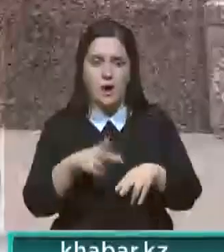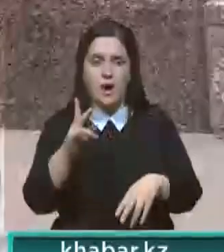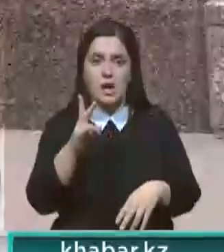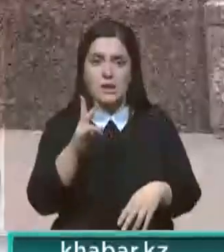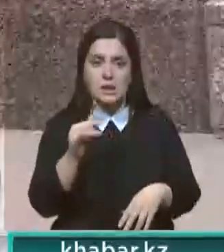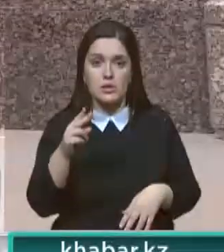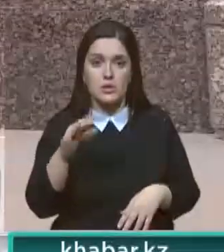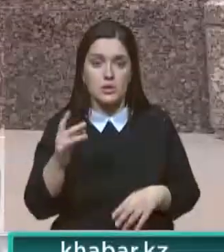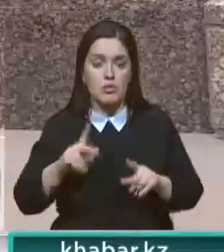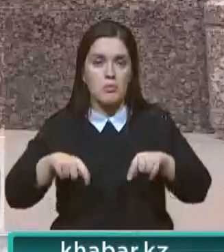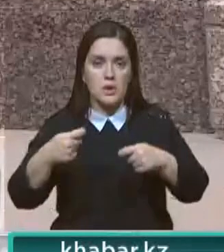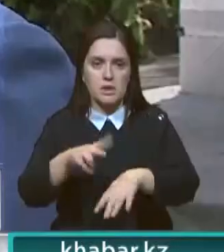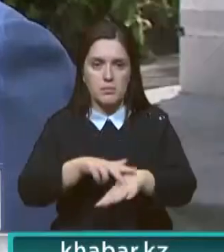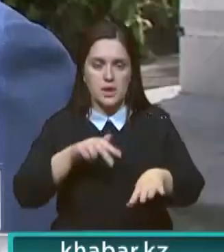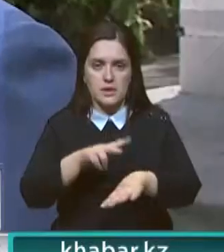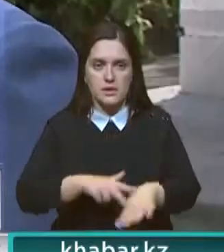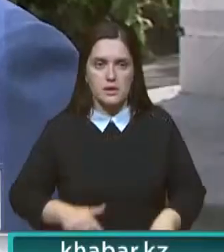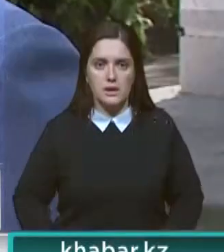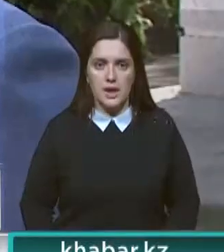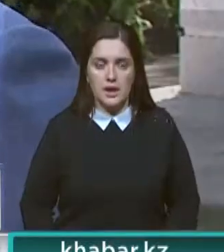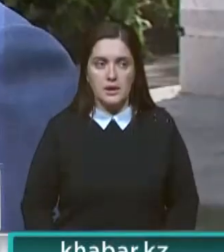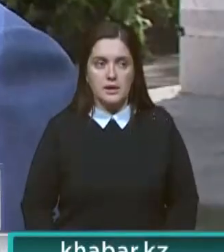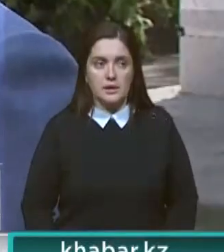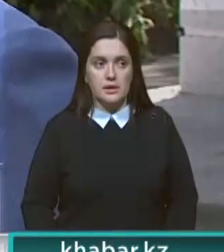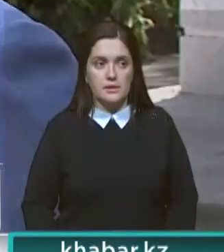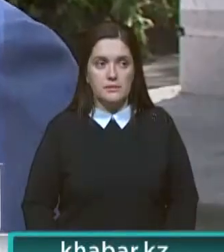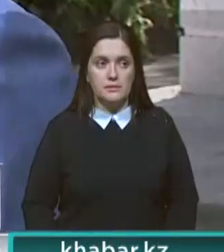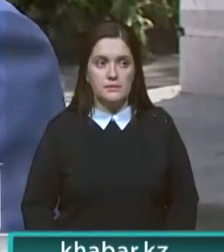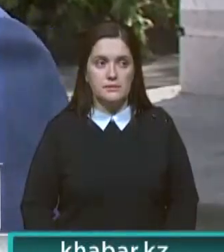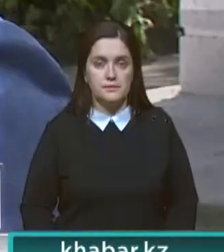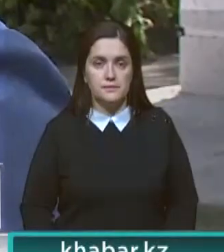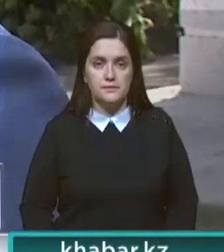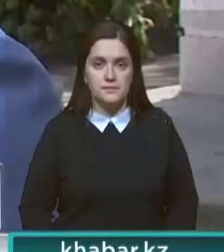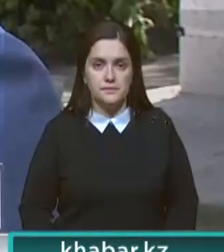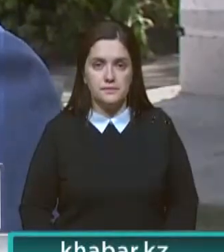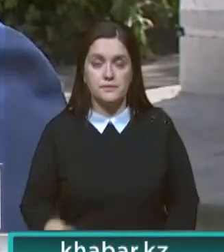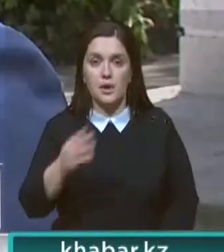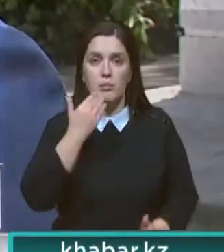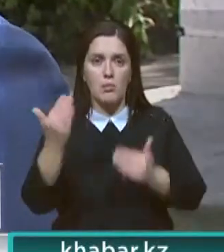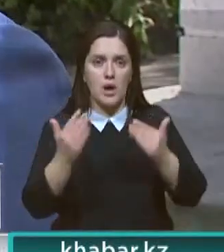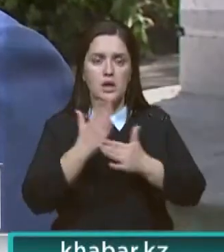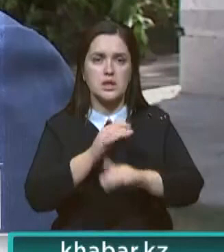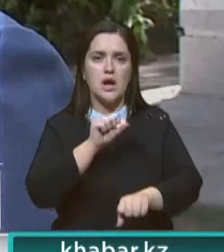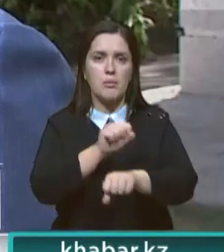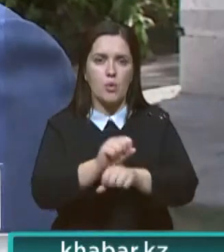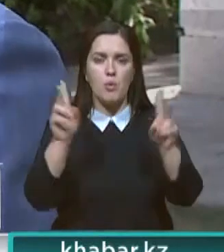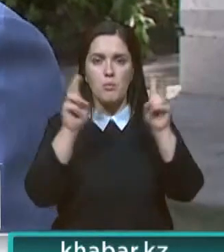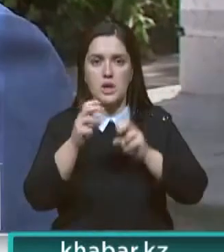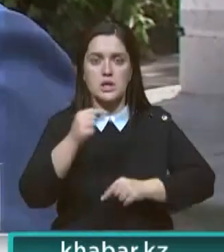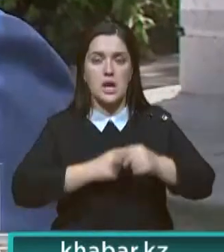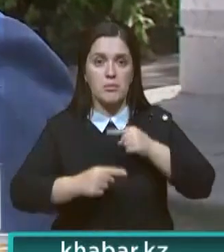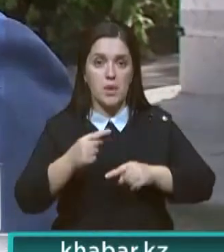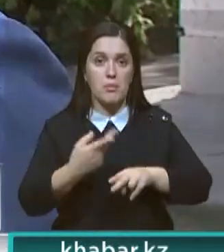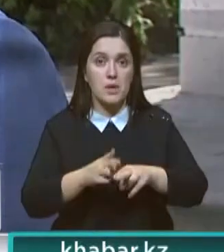необходимо передать полицейским. Сейчас вот кого не спросишь, госорганы говорят, есть мораторий на проверку там бизнеса,